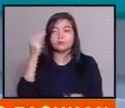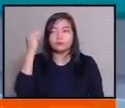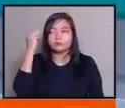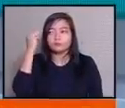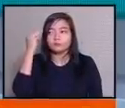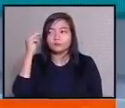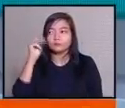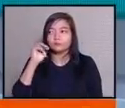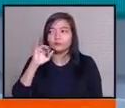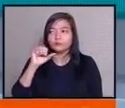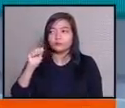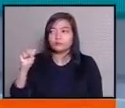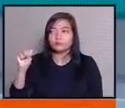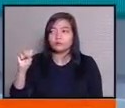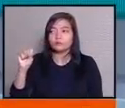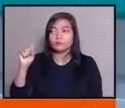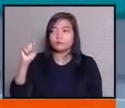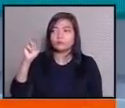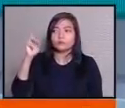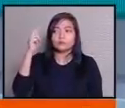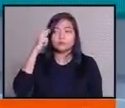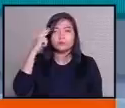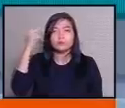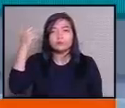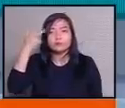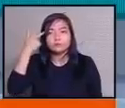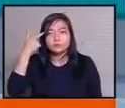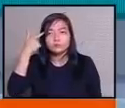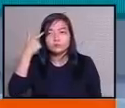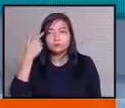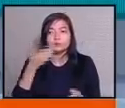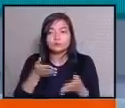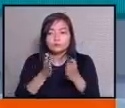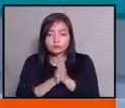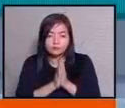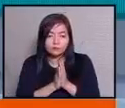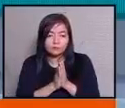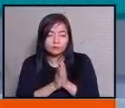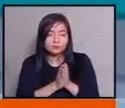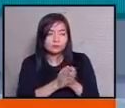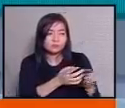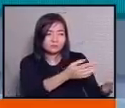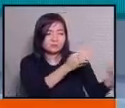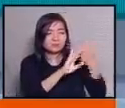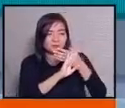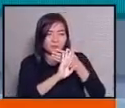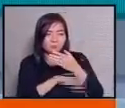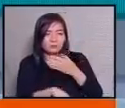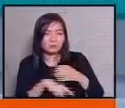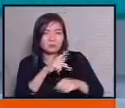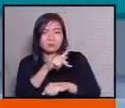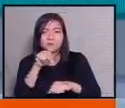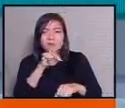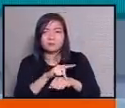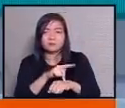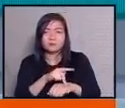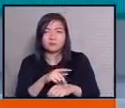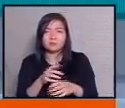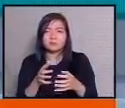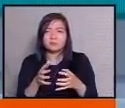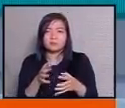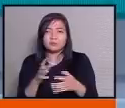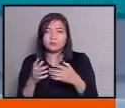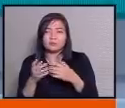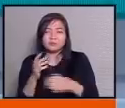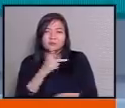Rayhana Giasim. Hiling po niya na makauwi na ng Pilipinas dahil sa iniindang sakit. Namamagat kumikilot na po ang kanyang